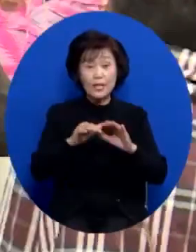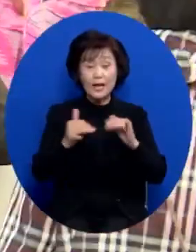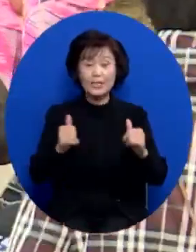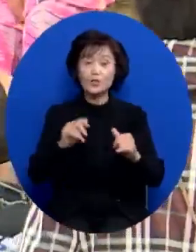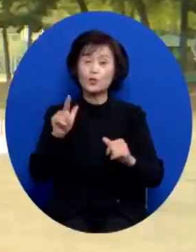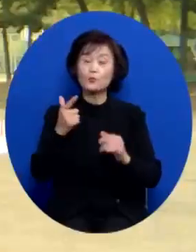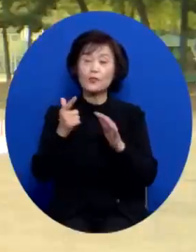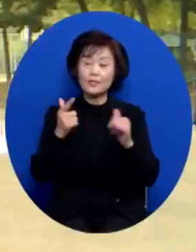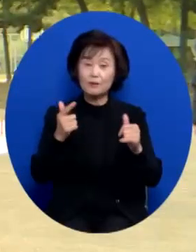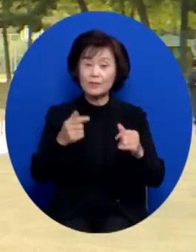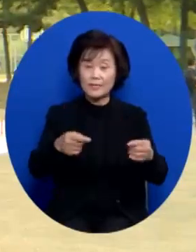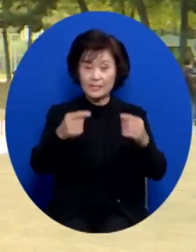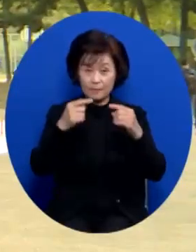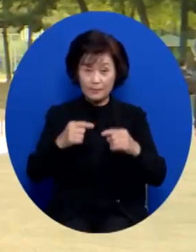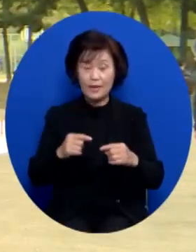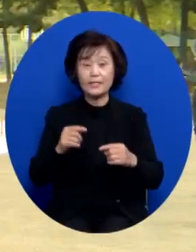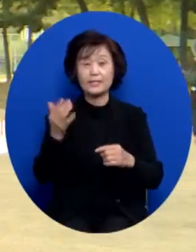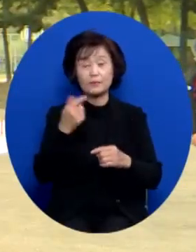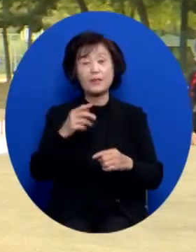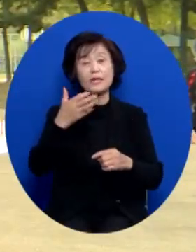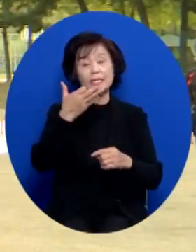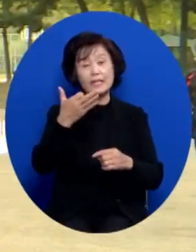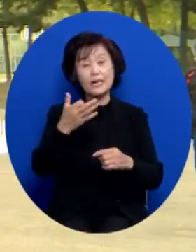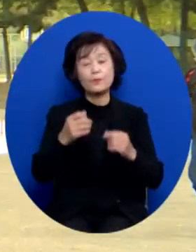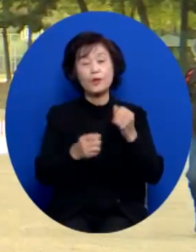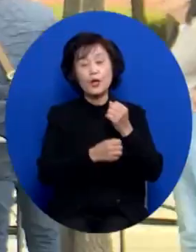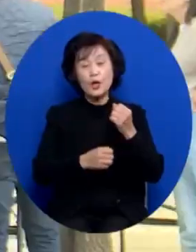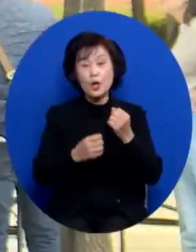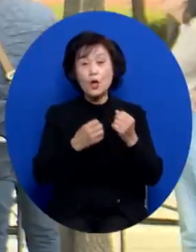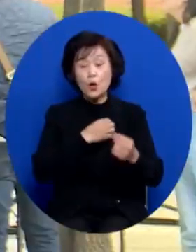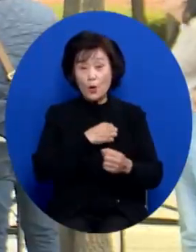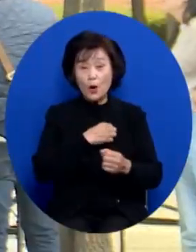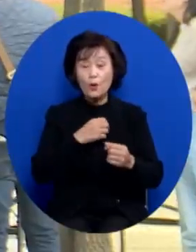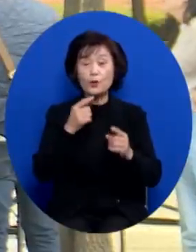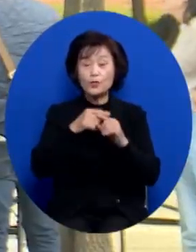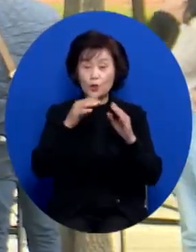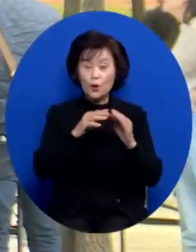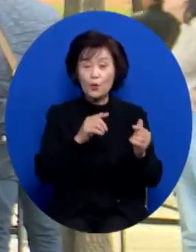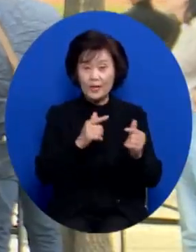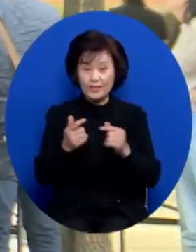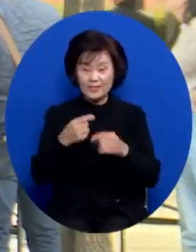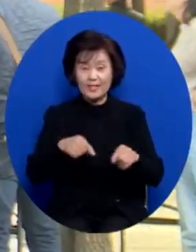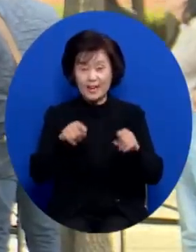안산시 이주민 선교연합회 19개 회원교회와 기관이 협력해 마련했습니다.